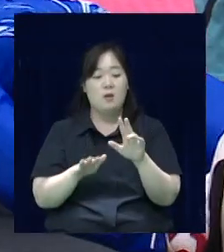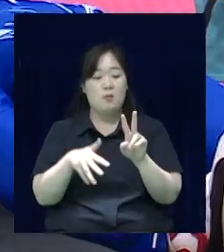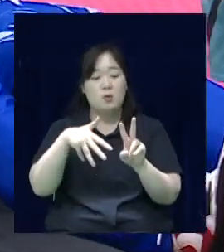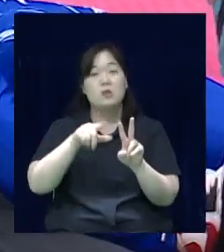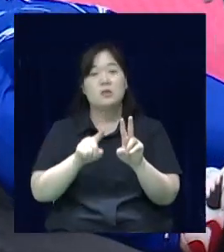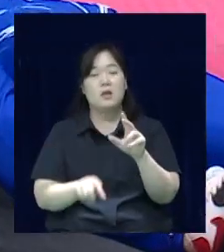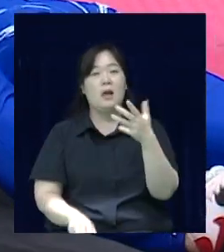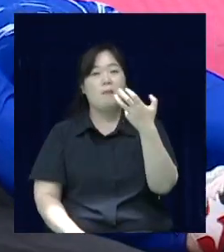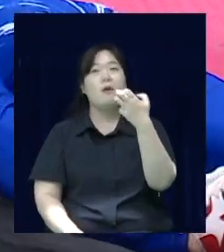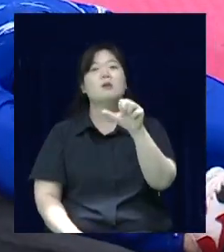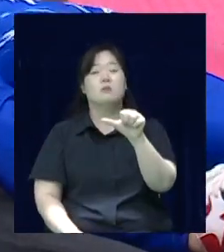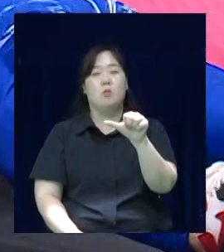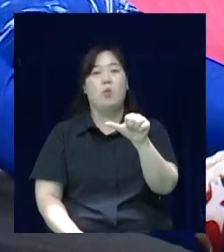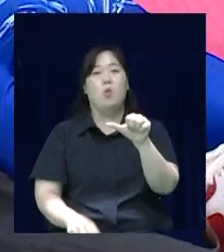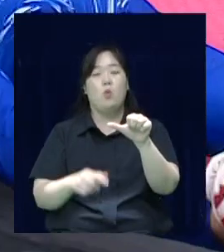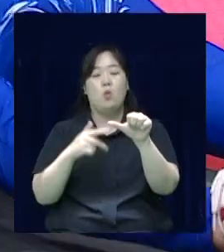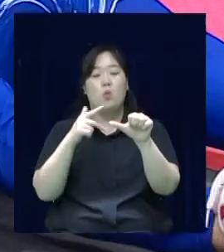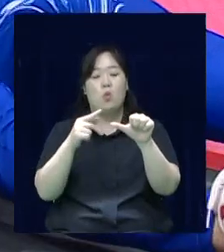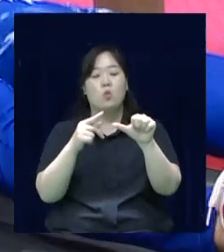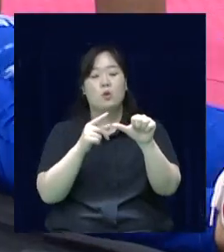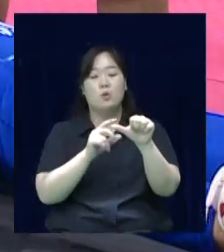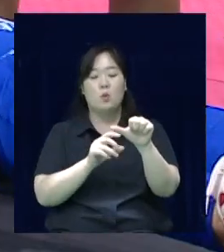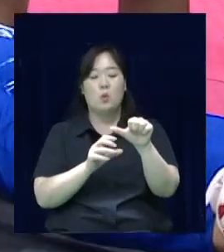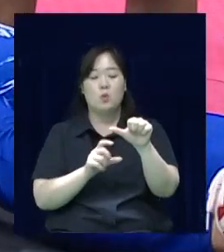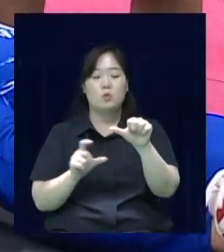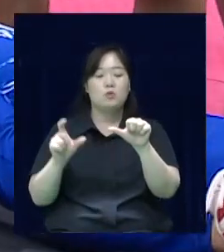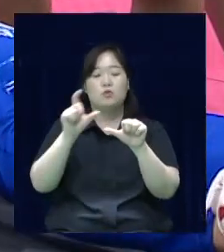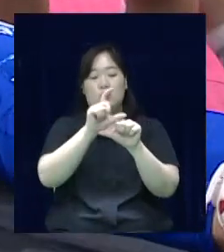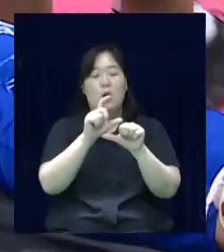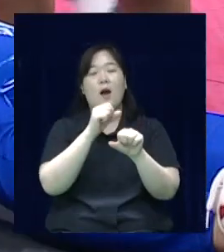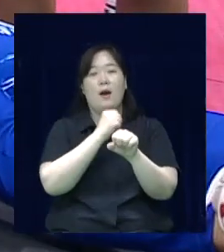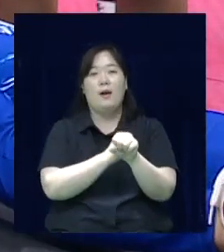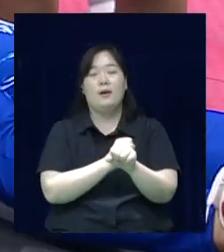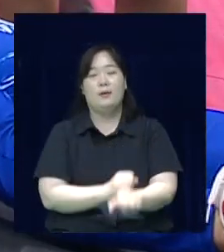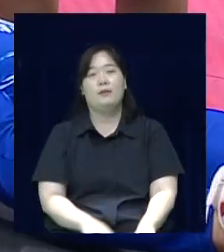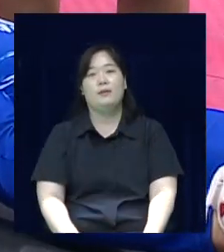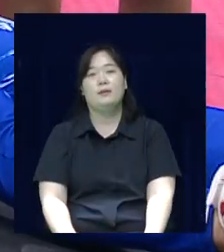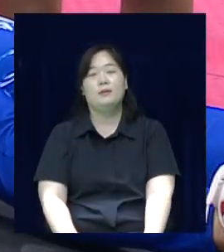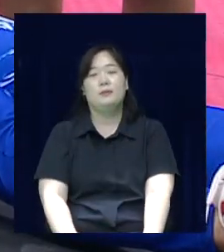시도 85kg, 5kg 예. 중량을 늘렸습니다.